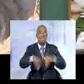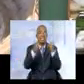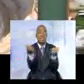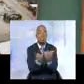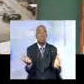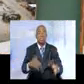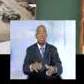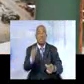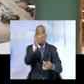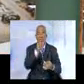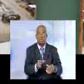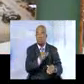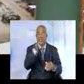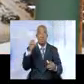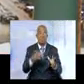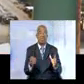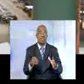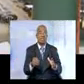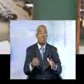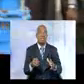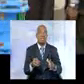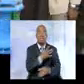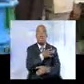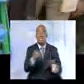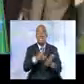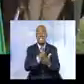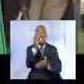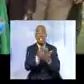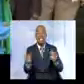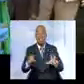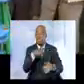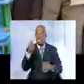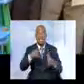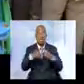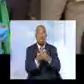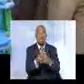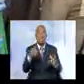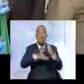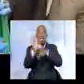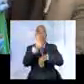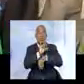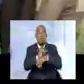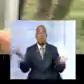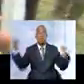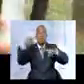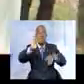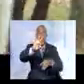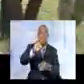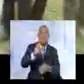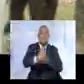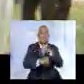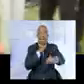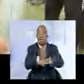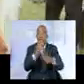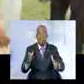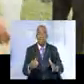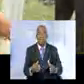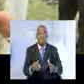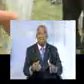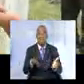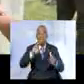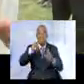équipement relevant du service public. Une pratique qui a cours en Côte d'Ivoire depuis plus de 40 ans. Au commencement, était la